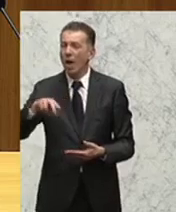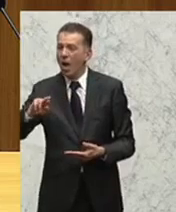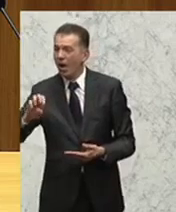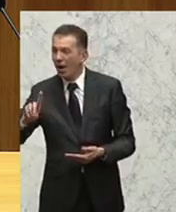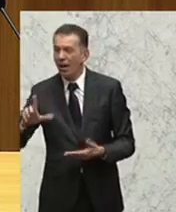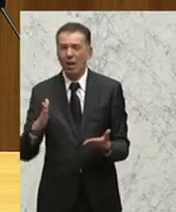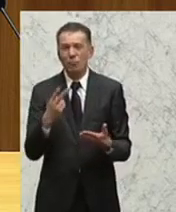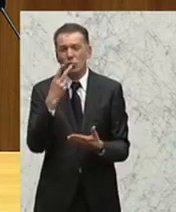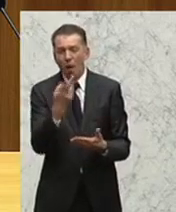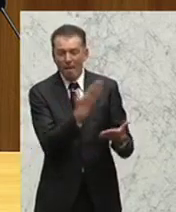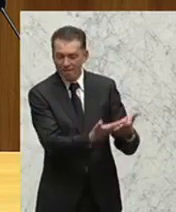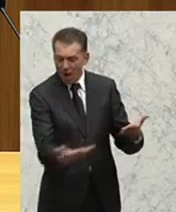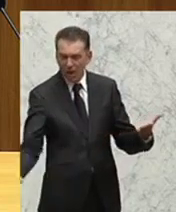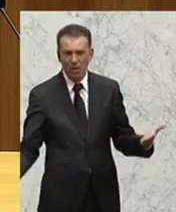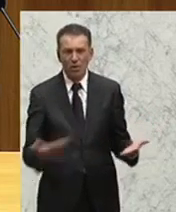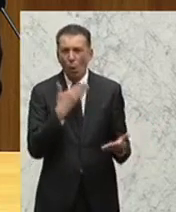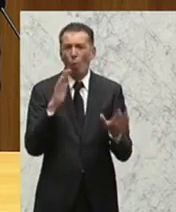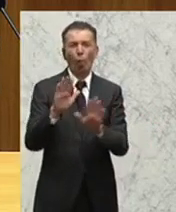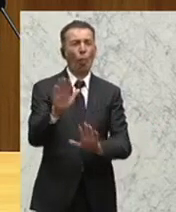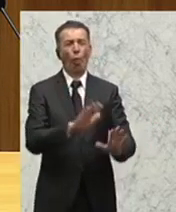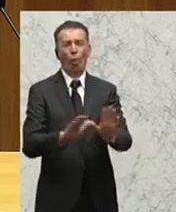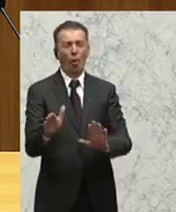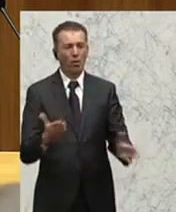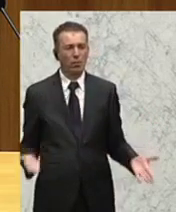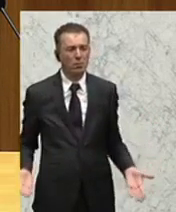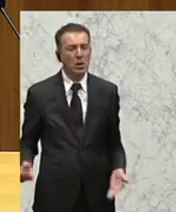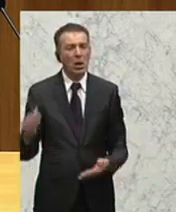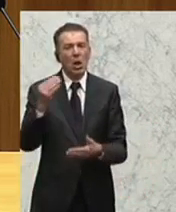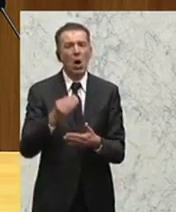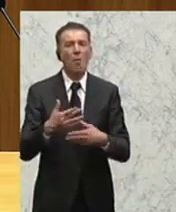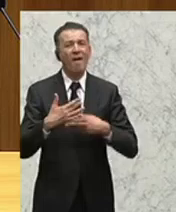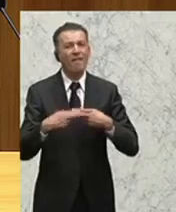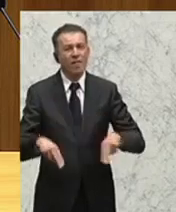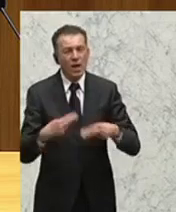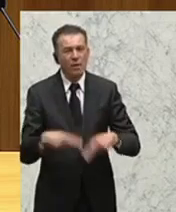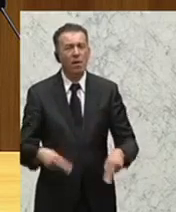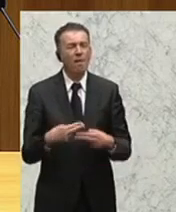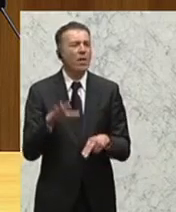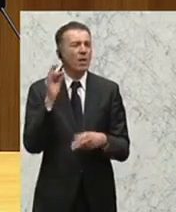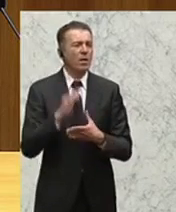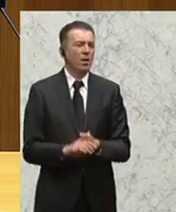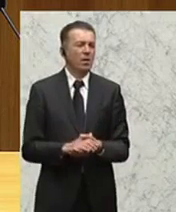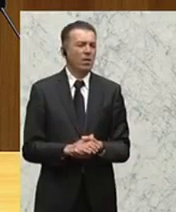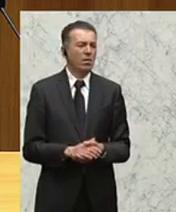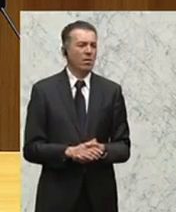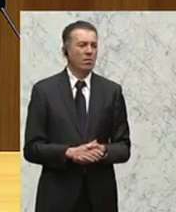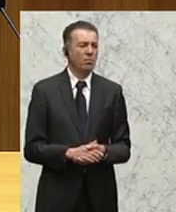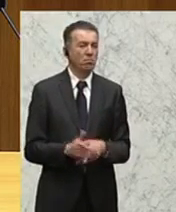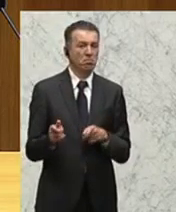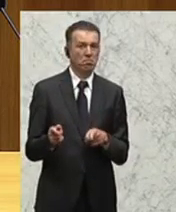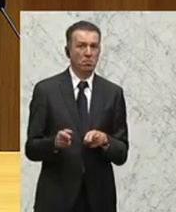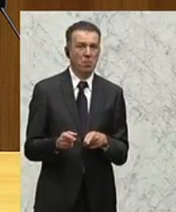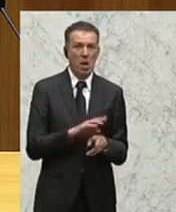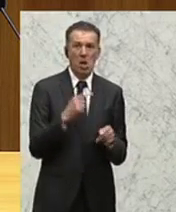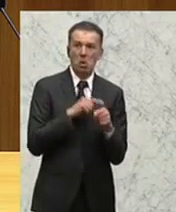es wirklich geht. Tun wir da nichts Beschönigen erinnern und ich glaube, dass die Wirte und Wirtinnen, wenn sie hier